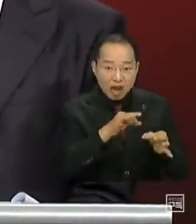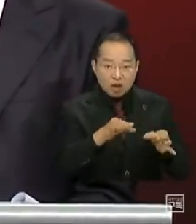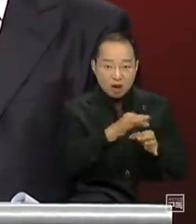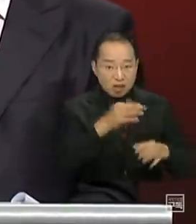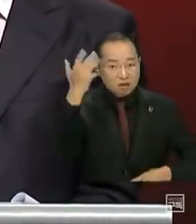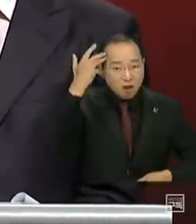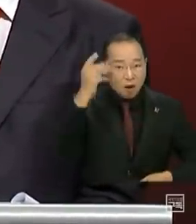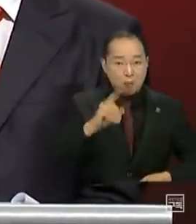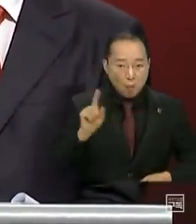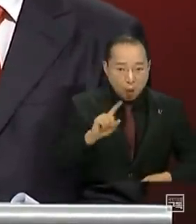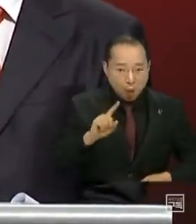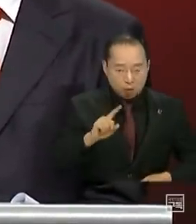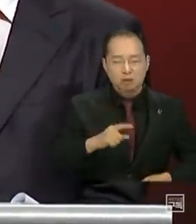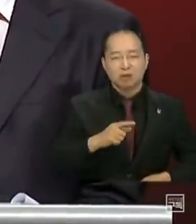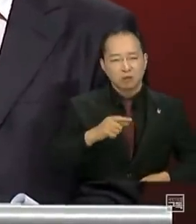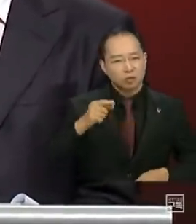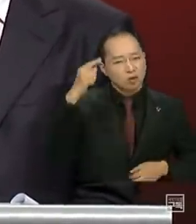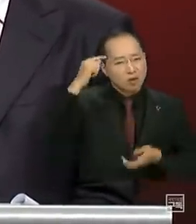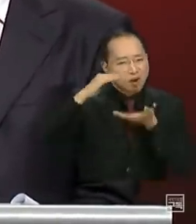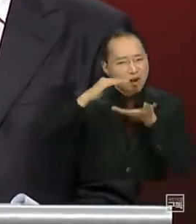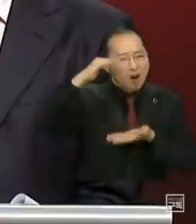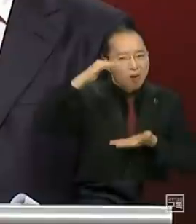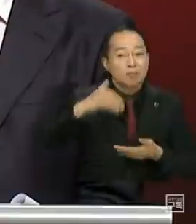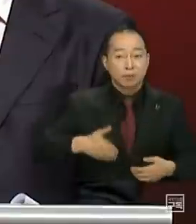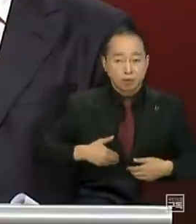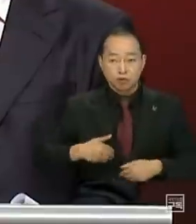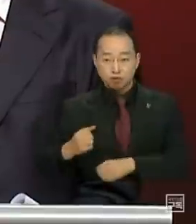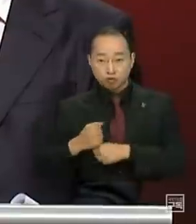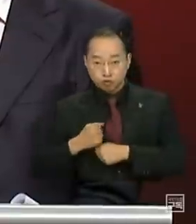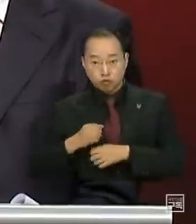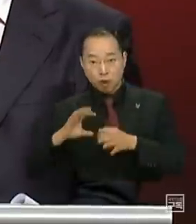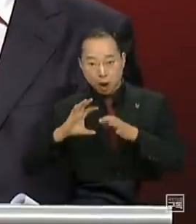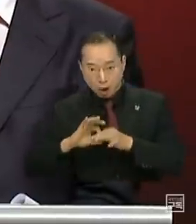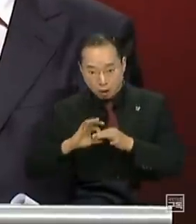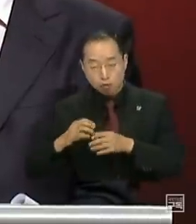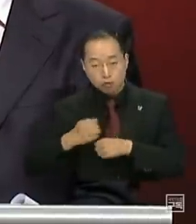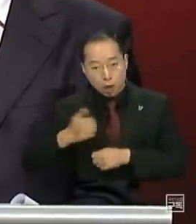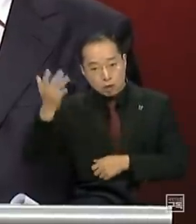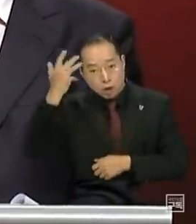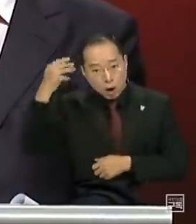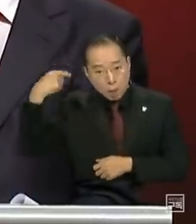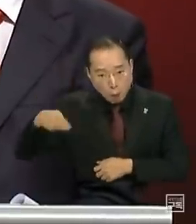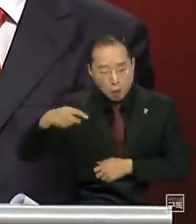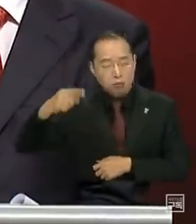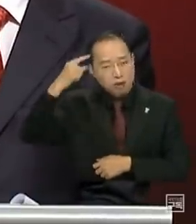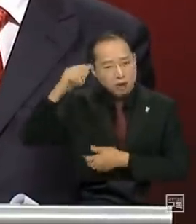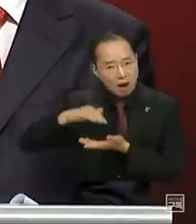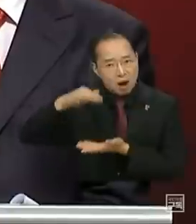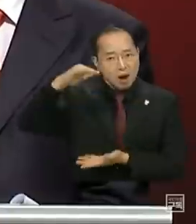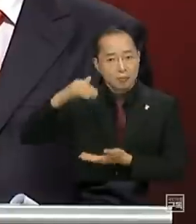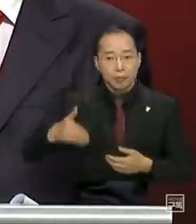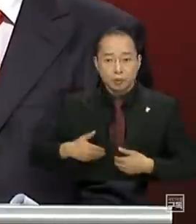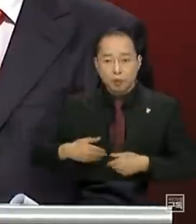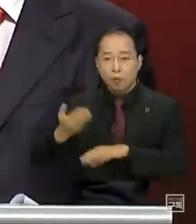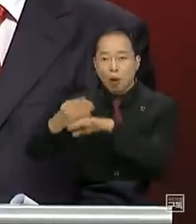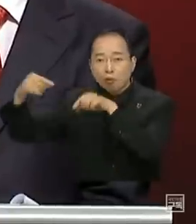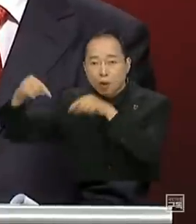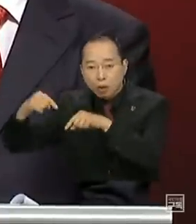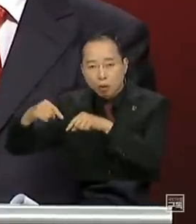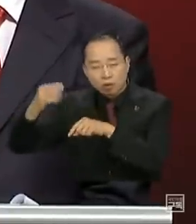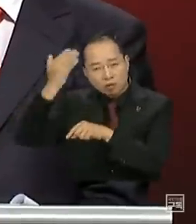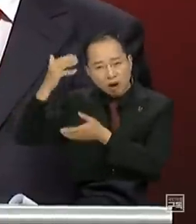어떠냐 그다음에 국방이라면 또 국방 철학이 어떠냐 외교 철학이 어떠냐